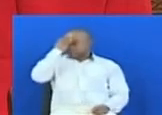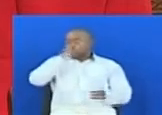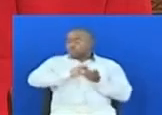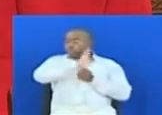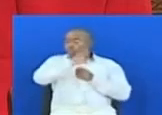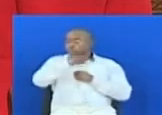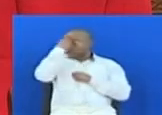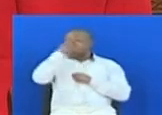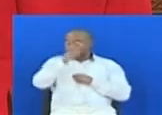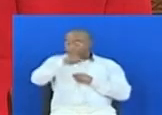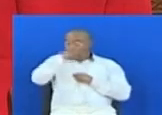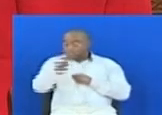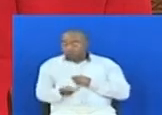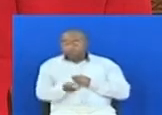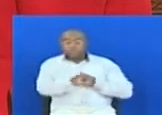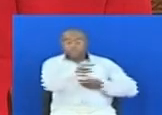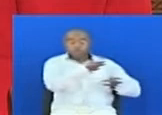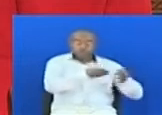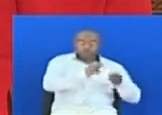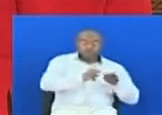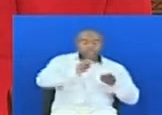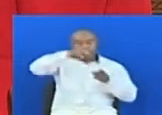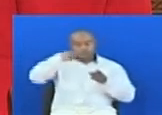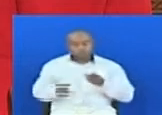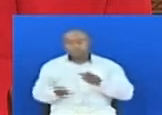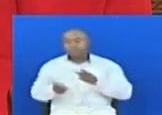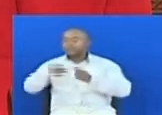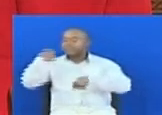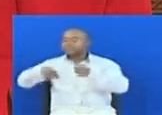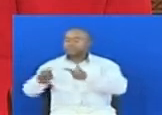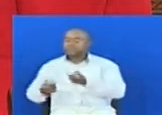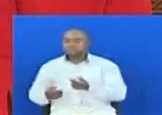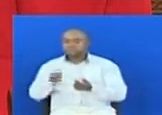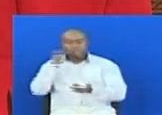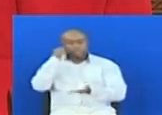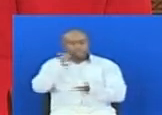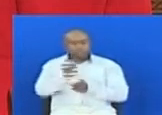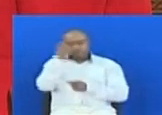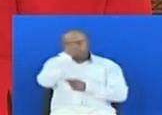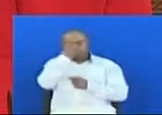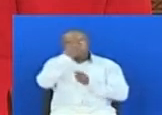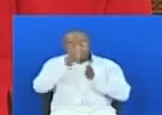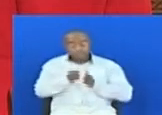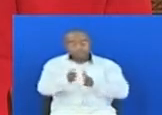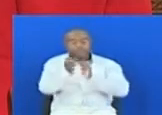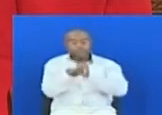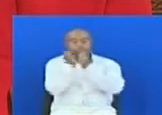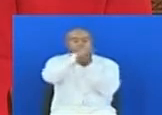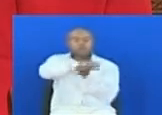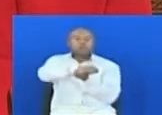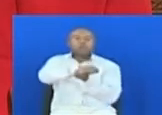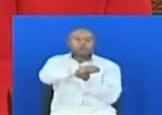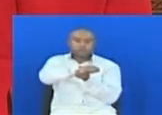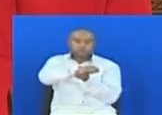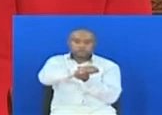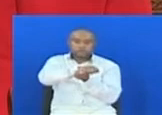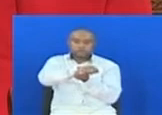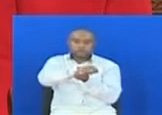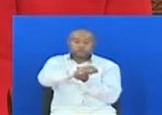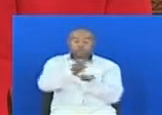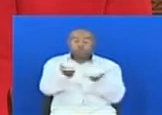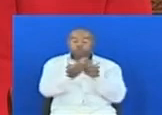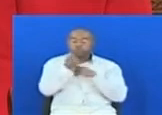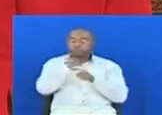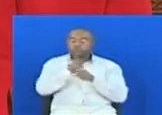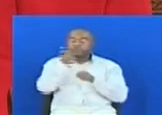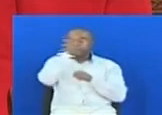la kiuchumi na anguko la kisiasa, akatafuta mbinu mbadala ya kuweza kutoa uongozi na kuweza kuifanya Tanzania